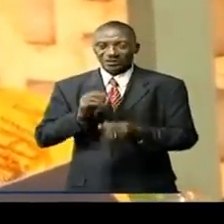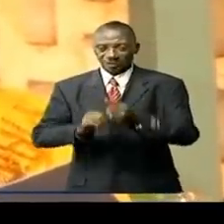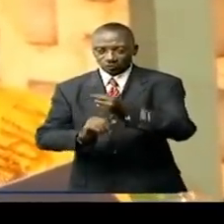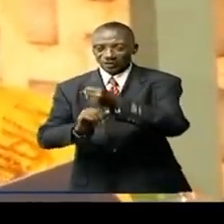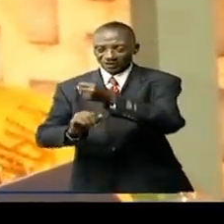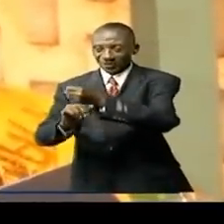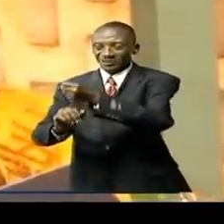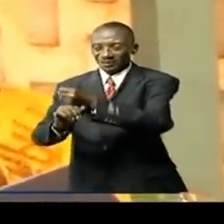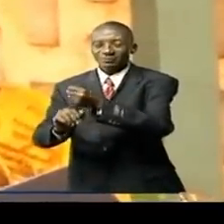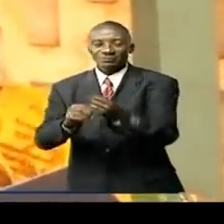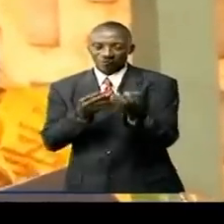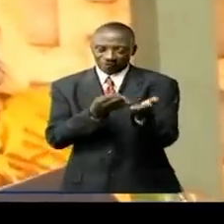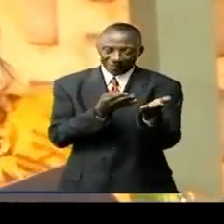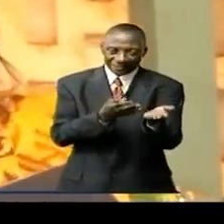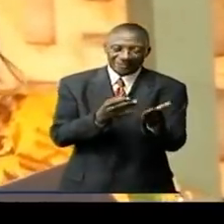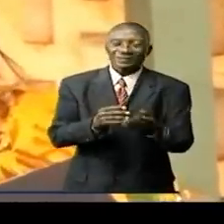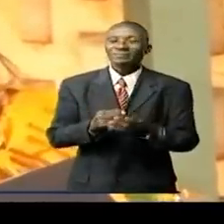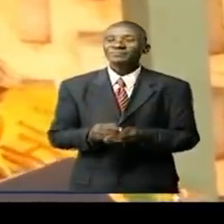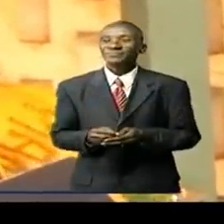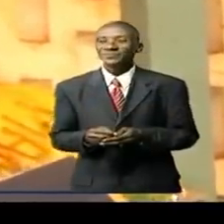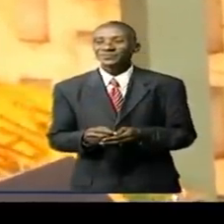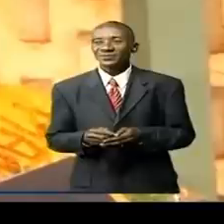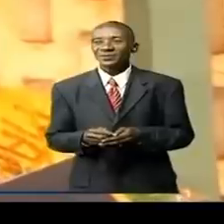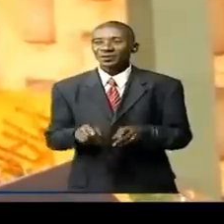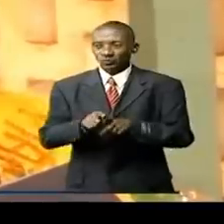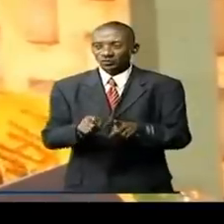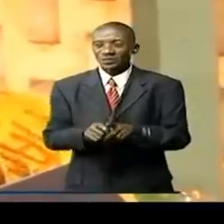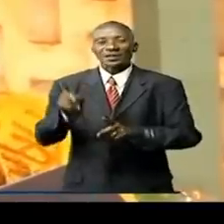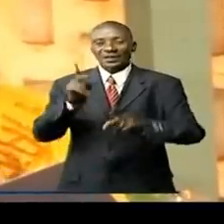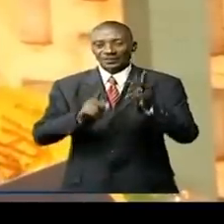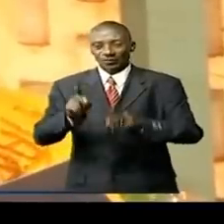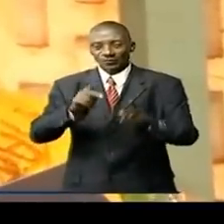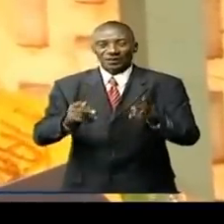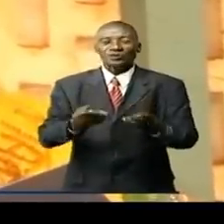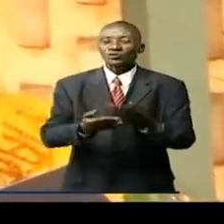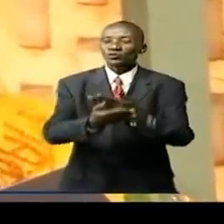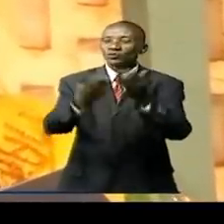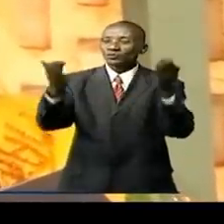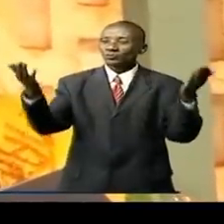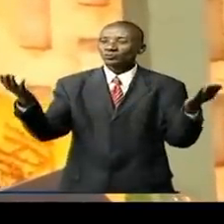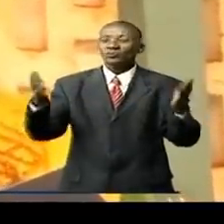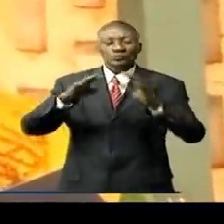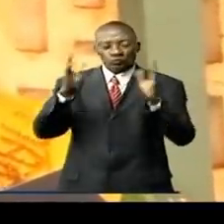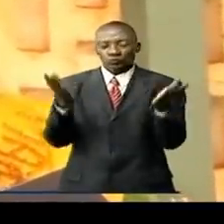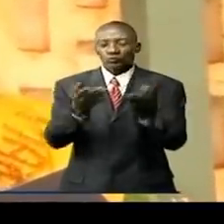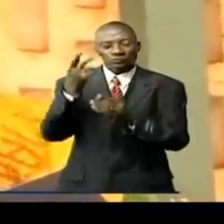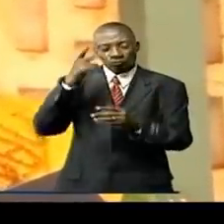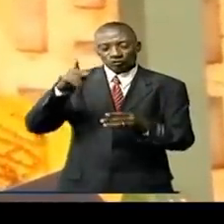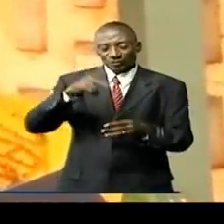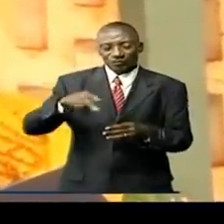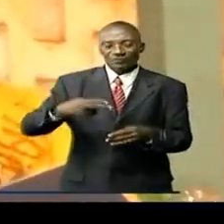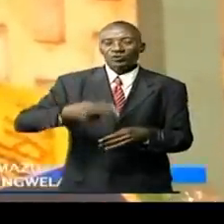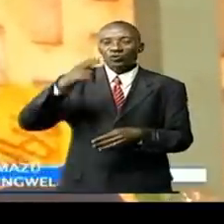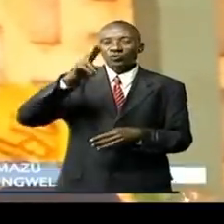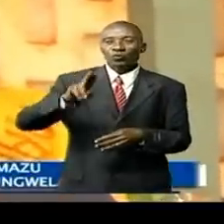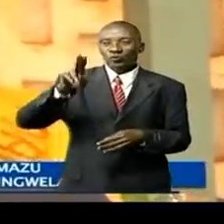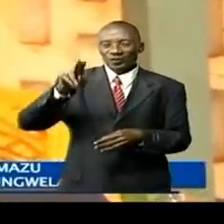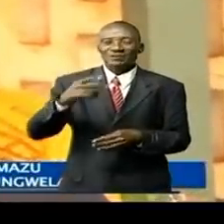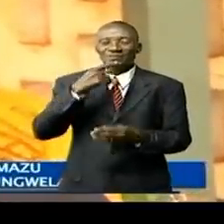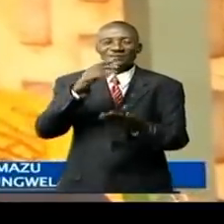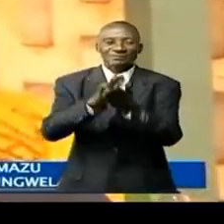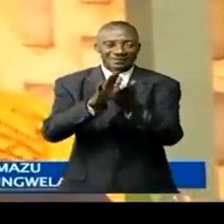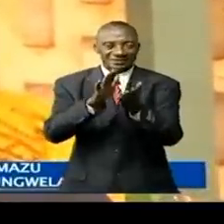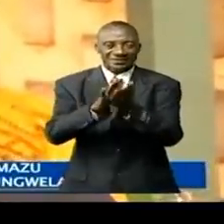les rapatriements de corps de mon défunt mari pour son enterrement à Ouadja, sa terre natale. Elle a rendu